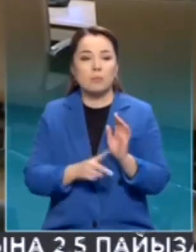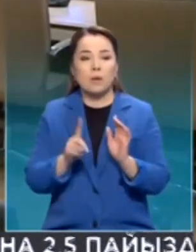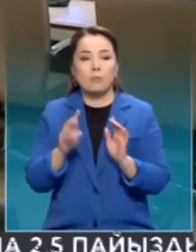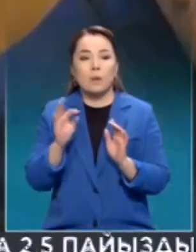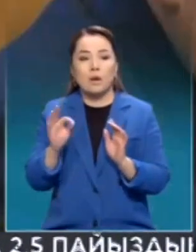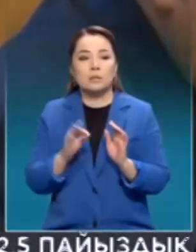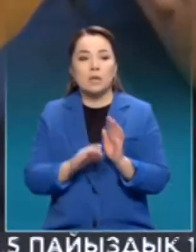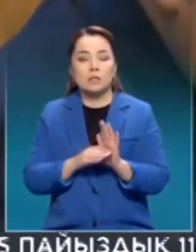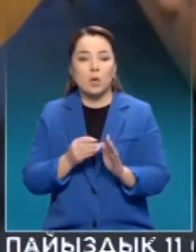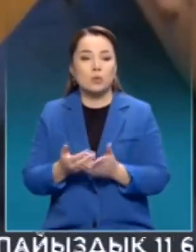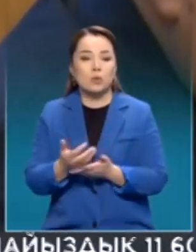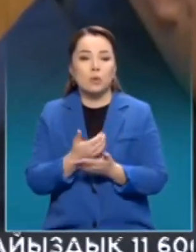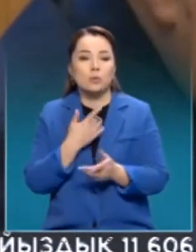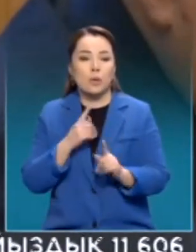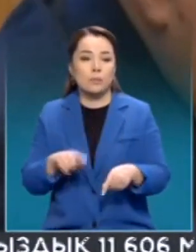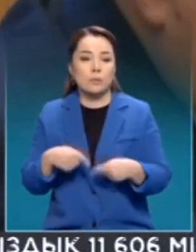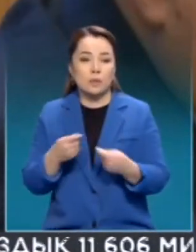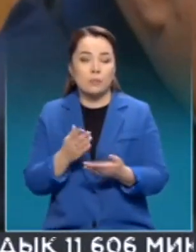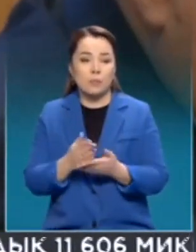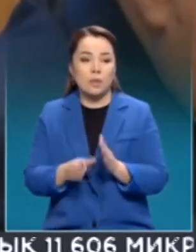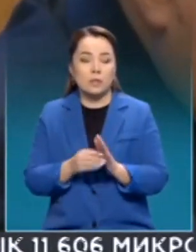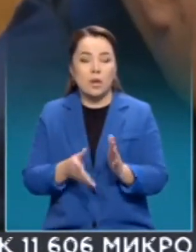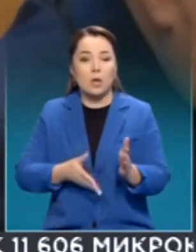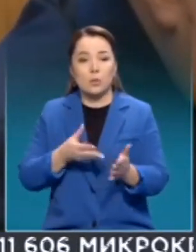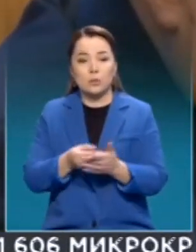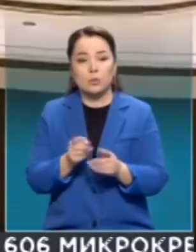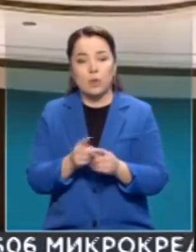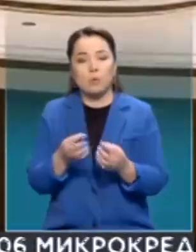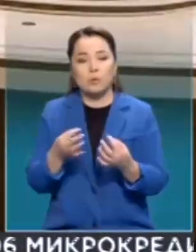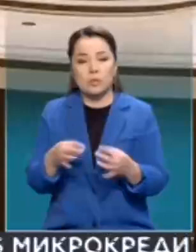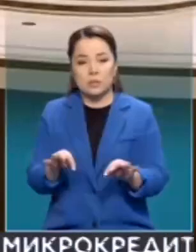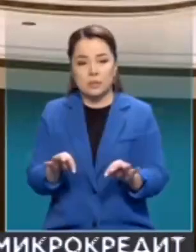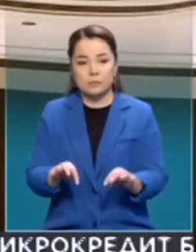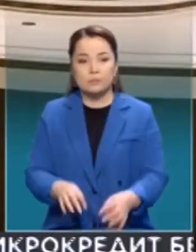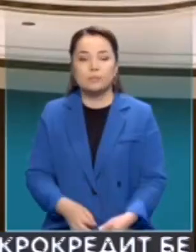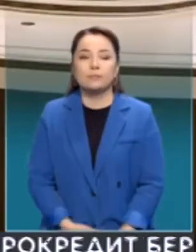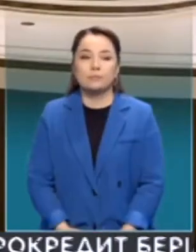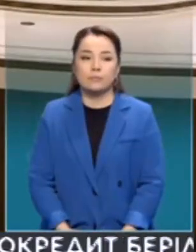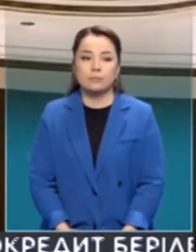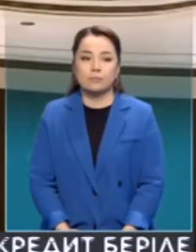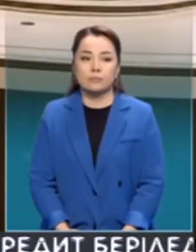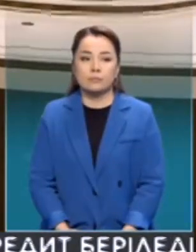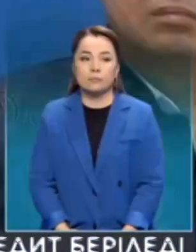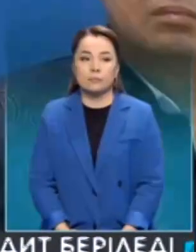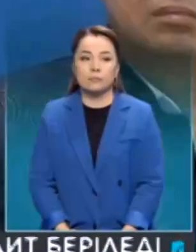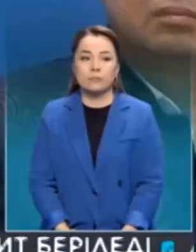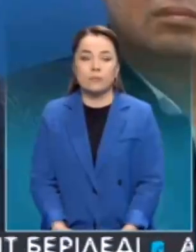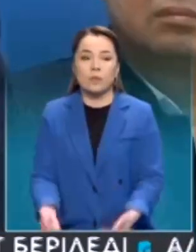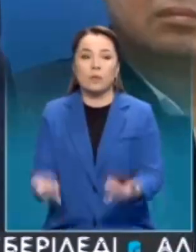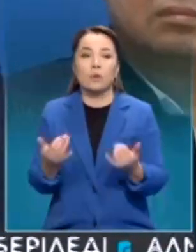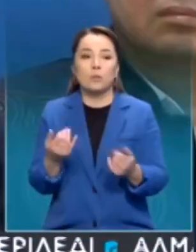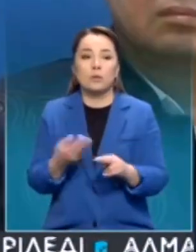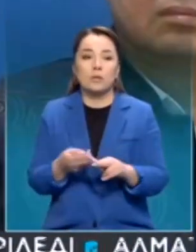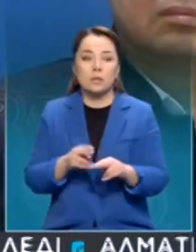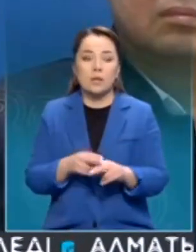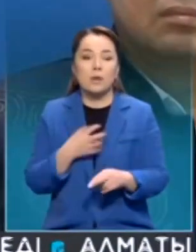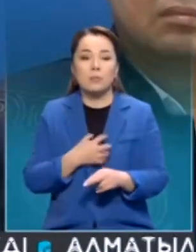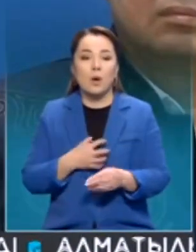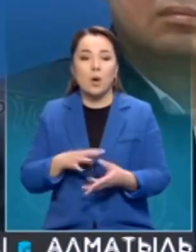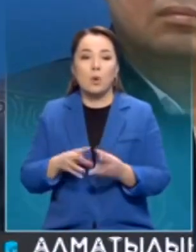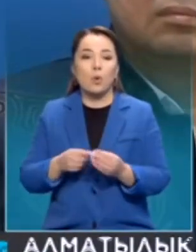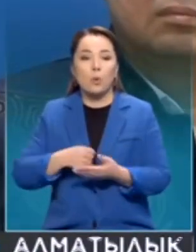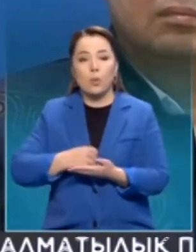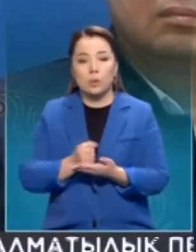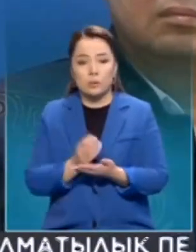71%-дан астам дауыс жинауына байланысты сайлау жарнасын төлеуден босатылды. Бүгін солардың ең негізгі қорытындысын